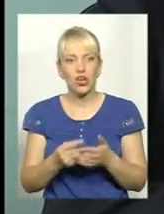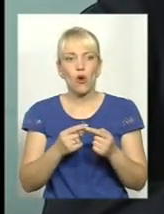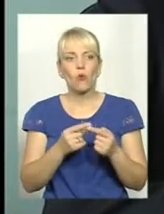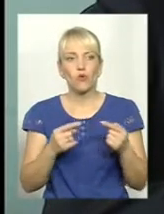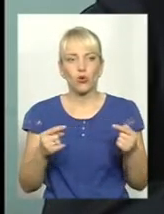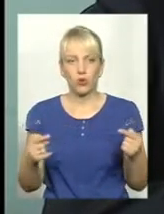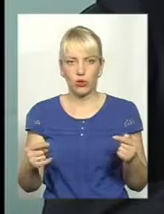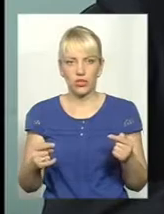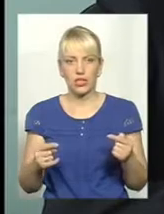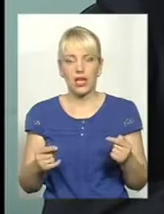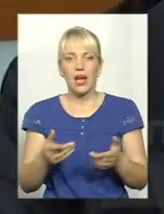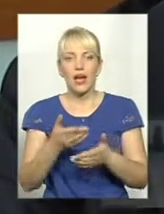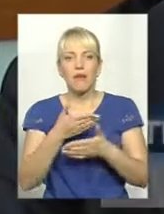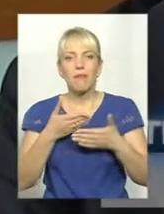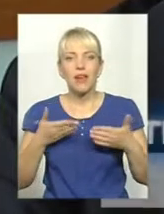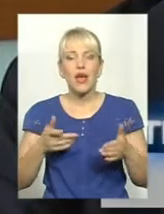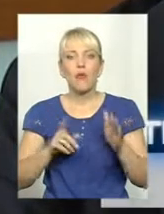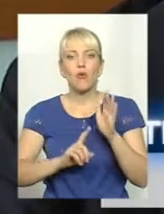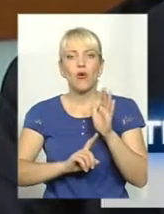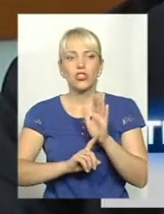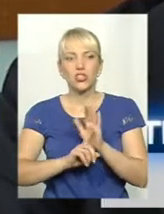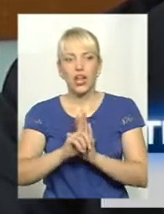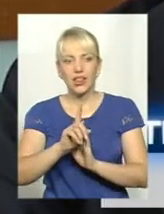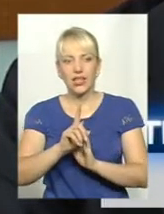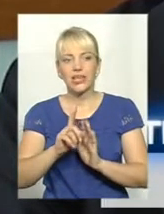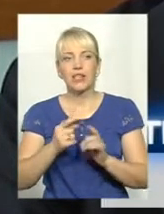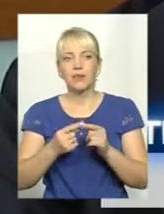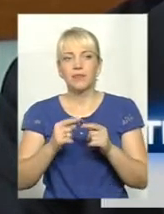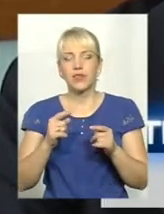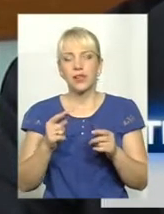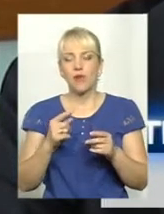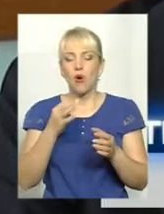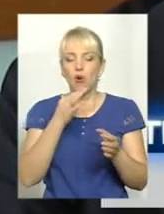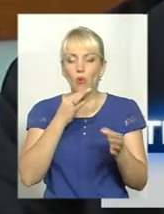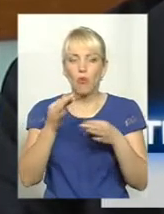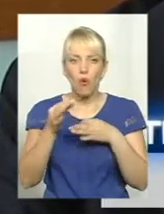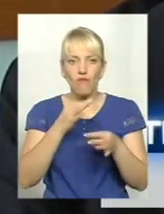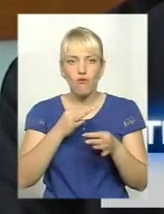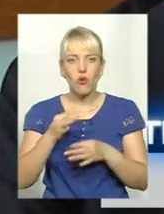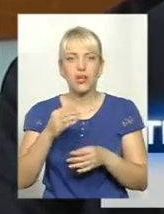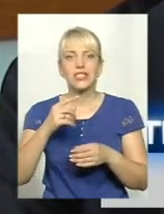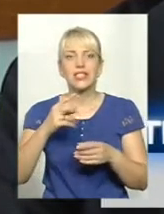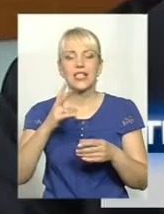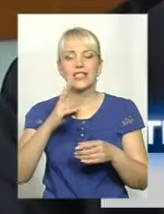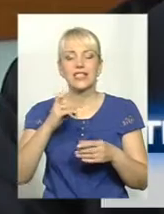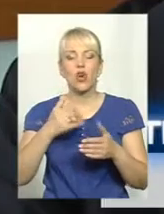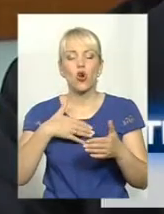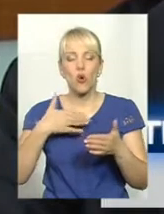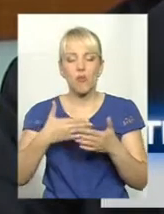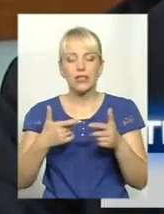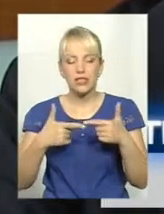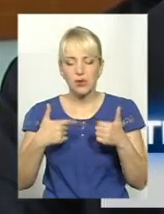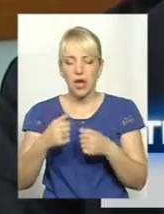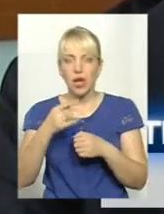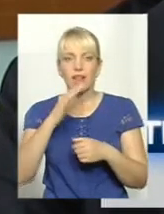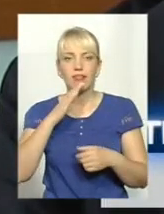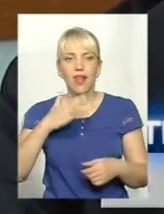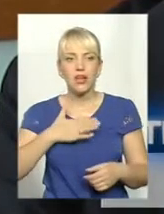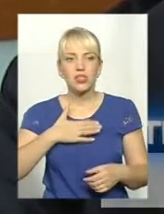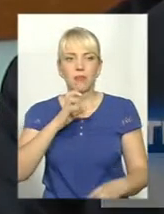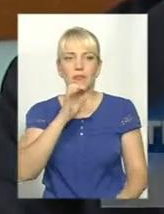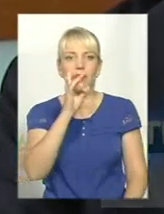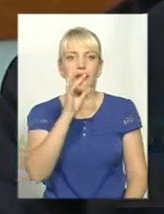та інфраструктури Максима Левицького, Хмельниччина має бути знана не лише завдяки історичним пам'яткам, а й за своєю продукцією. Тож на тепер розробляється